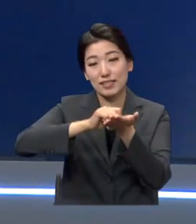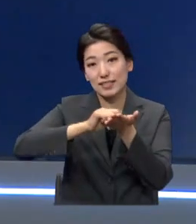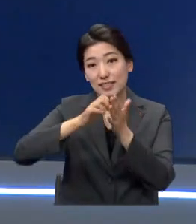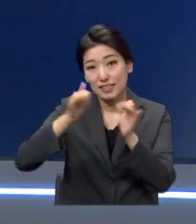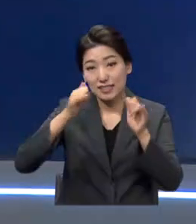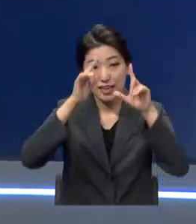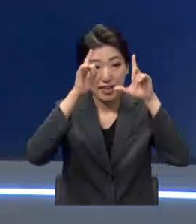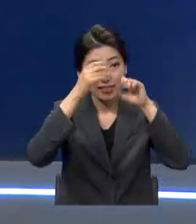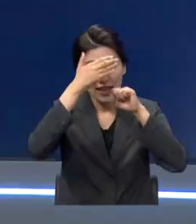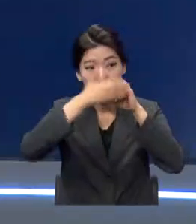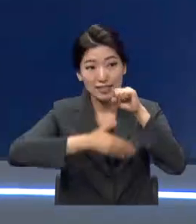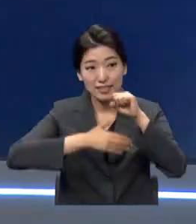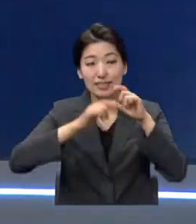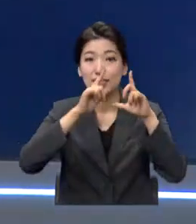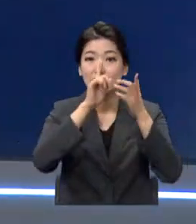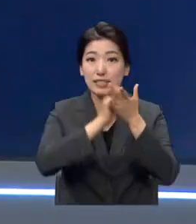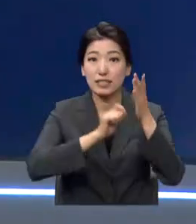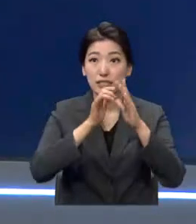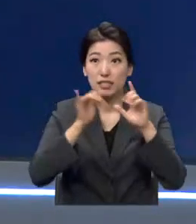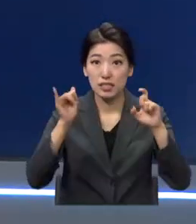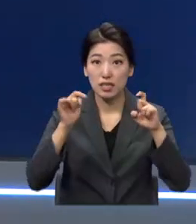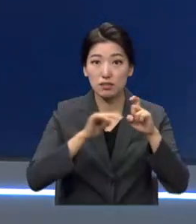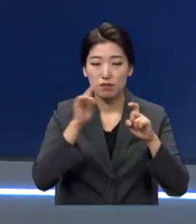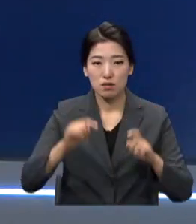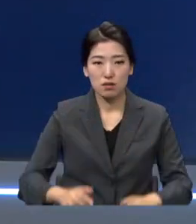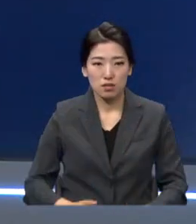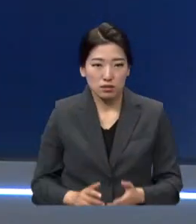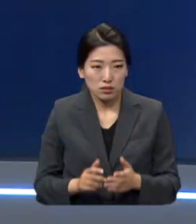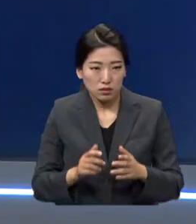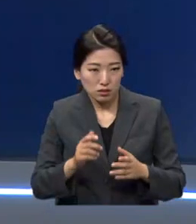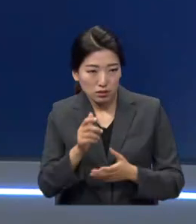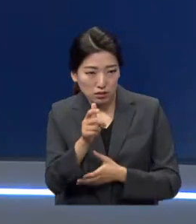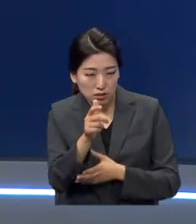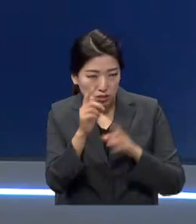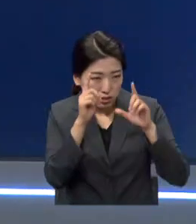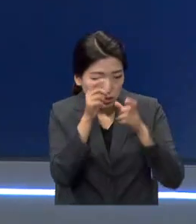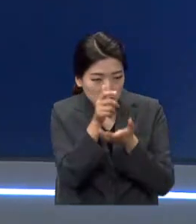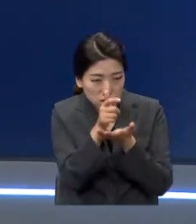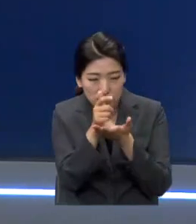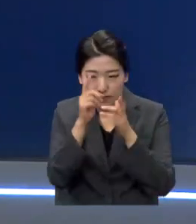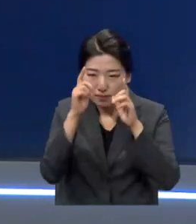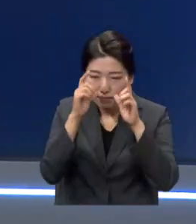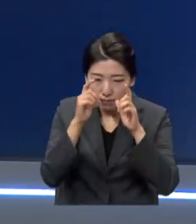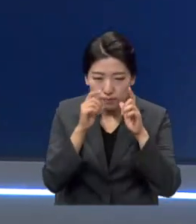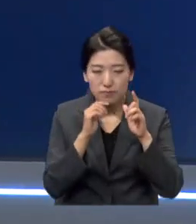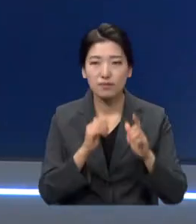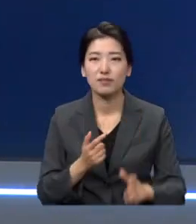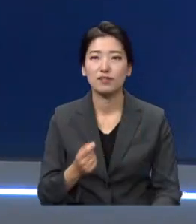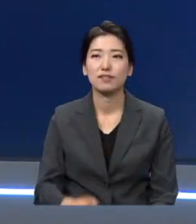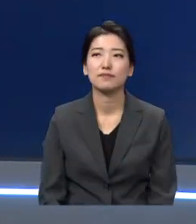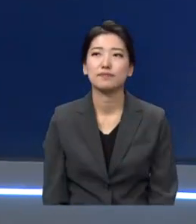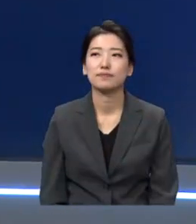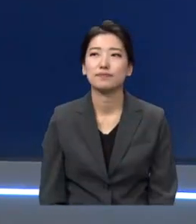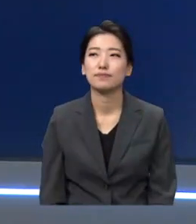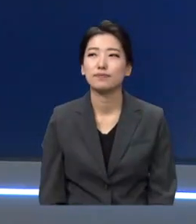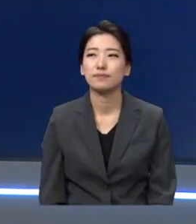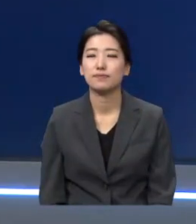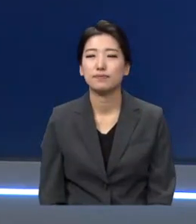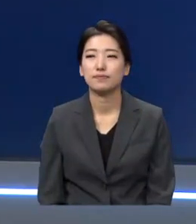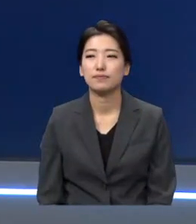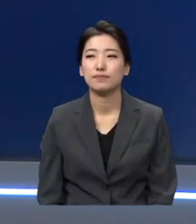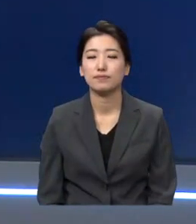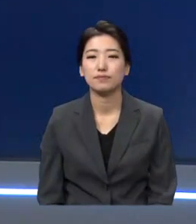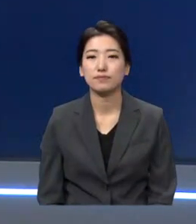굉장히 좀 상당히 그 목숨을건 일을 했어야 됐다라는 얘기가 나옵니다 여기 지금 러시아에